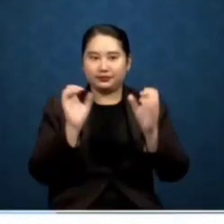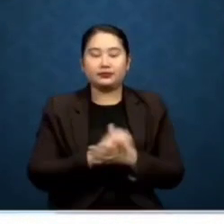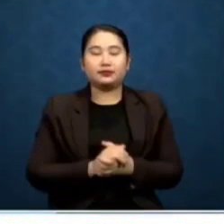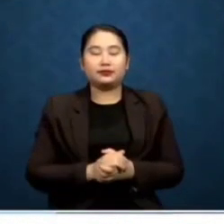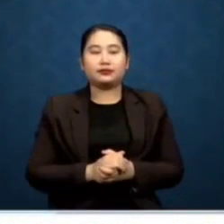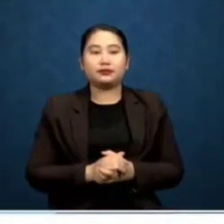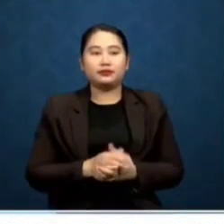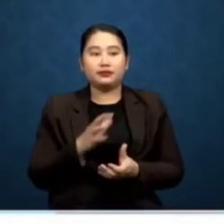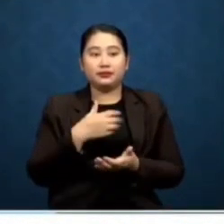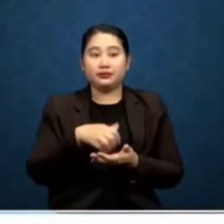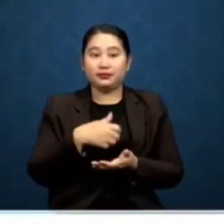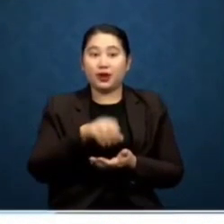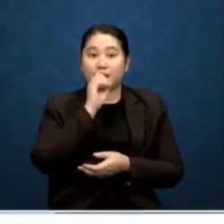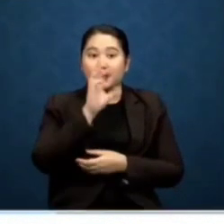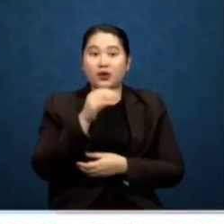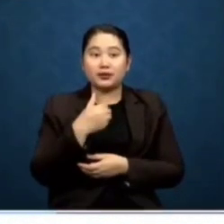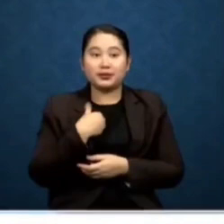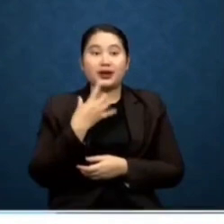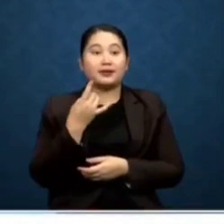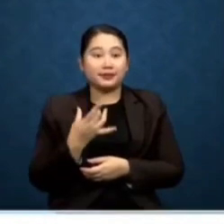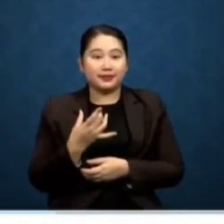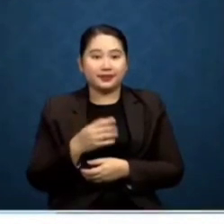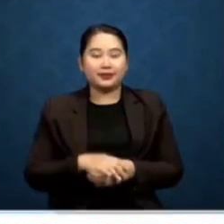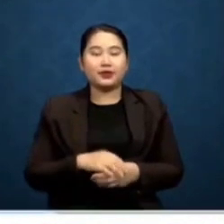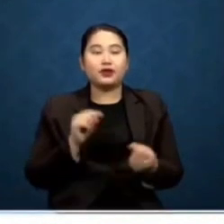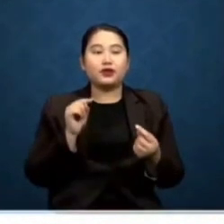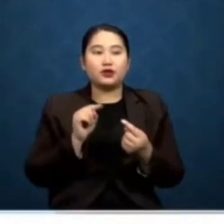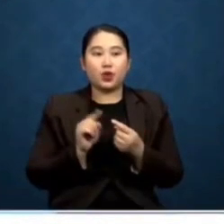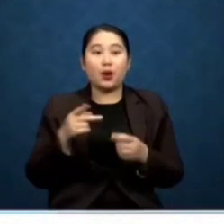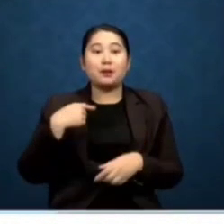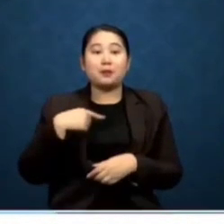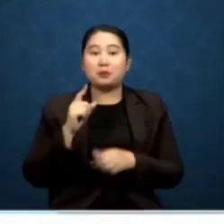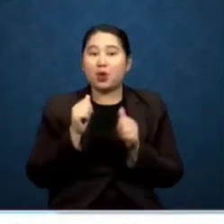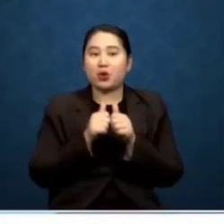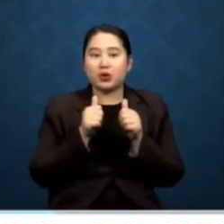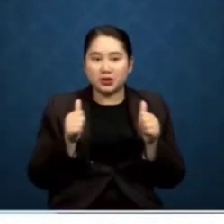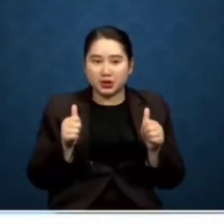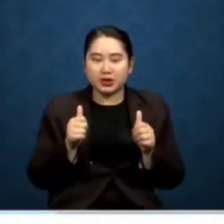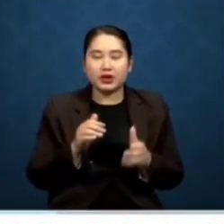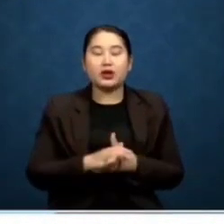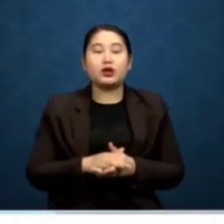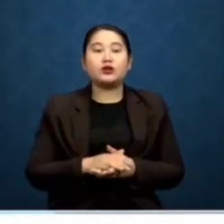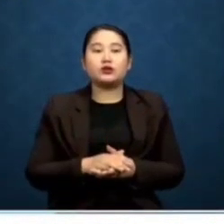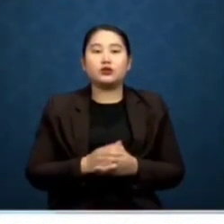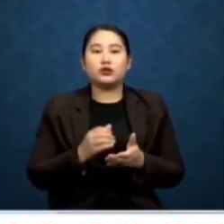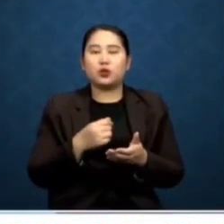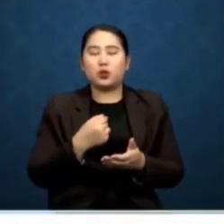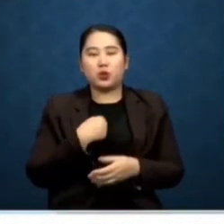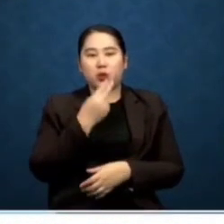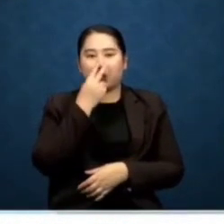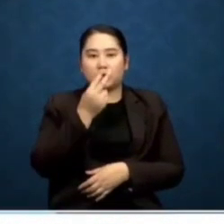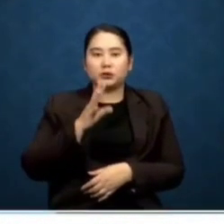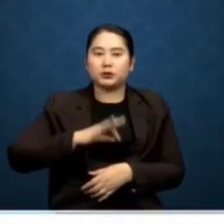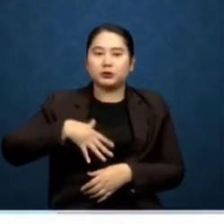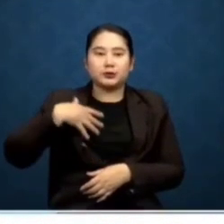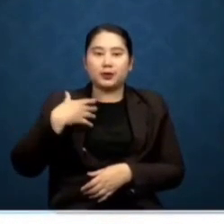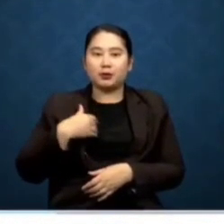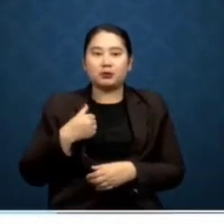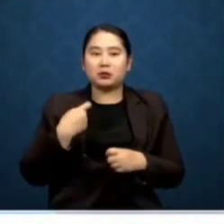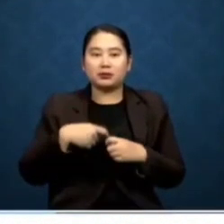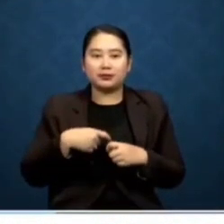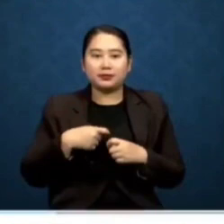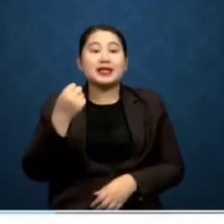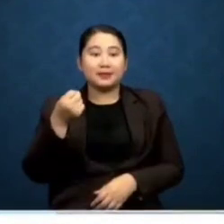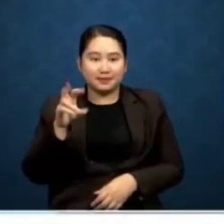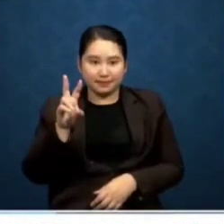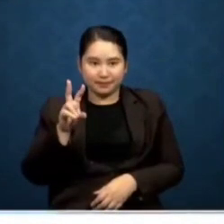แคลเซียมสังกสีและโปรตีนและผามยังเป็นอาหารที่มีคุณค่าทางโภชนาการสูงและสามารถทดแทนโปรตีนจากเนื้อ